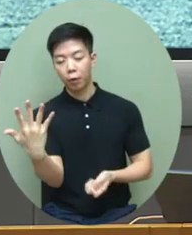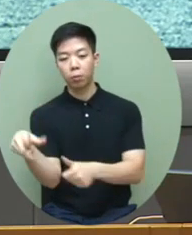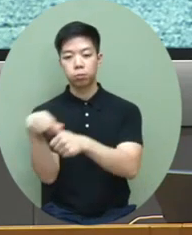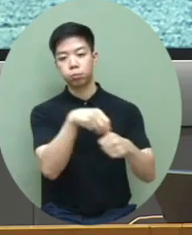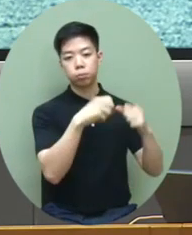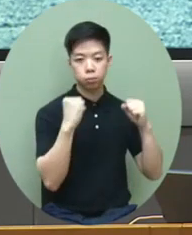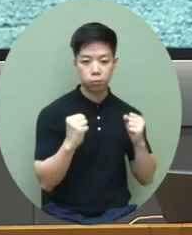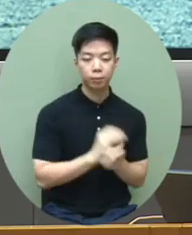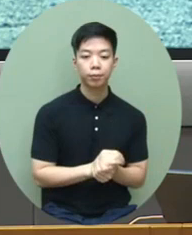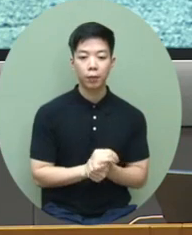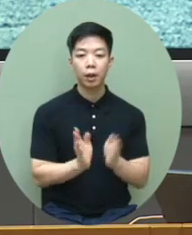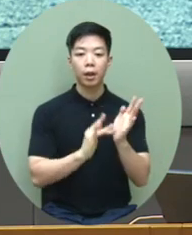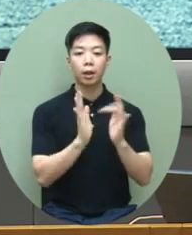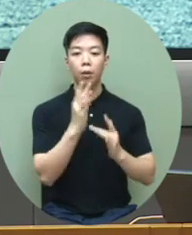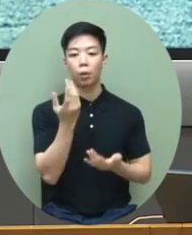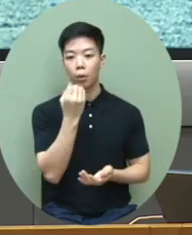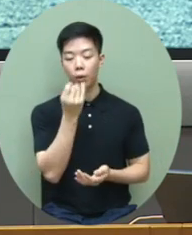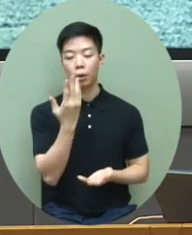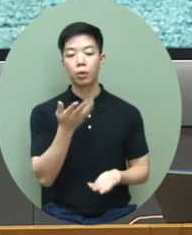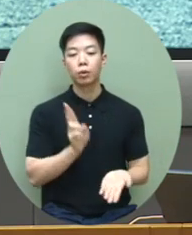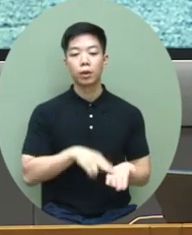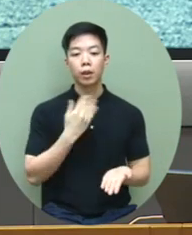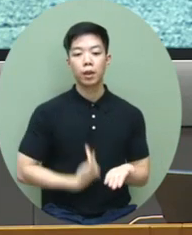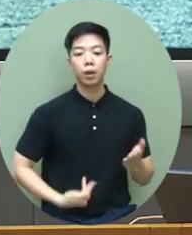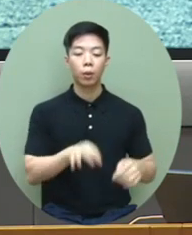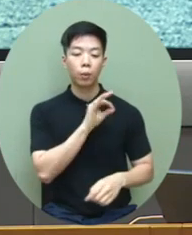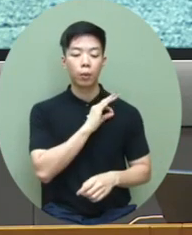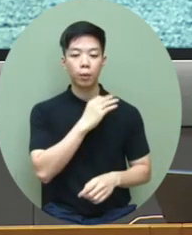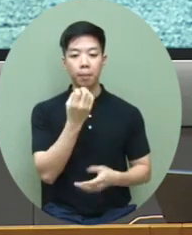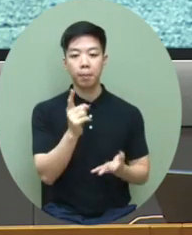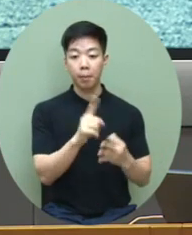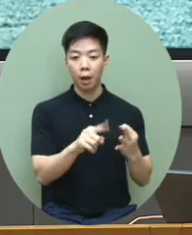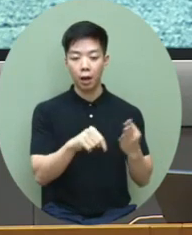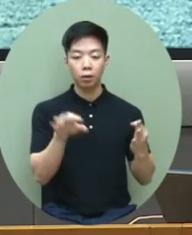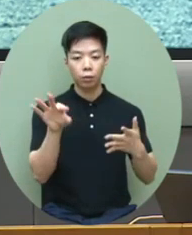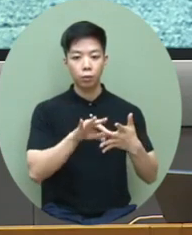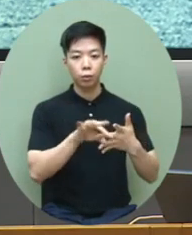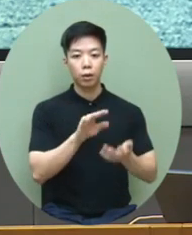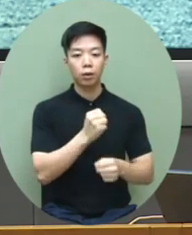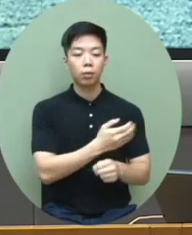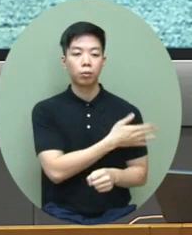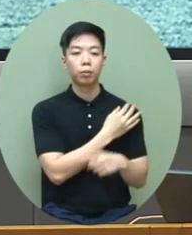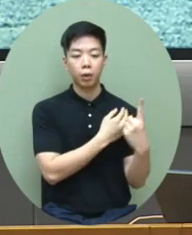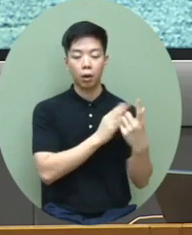香港信義會因移居就1個工作人員確診，有2位院友需要接受